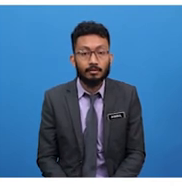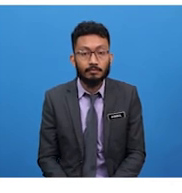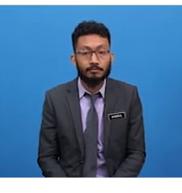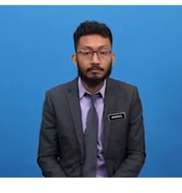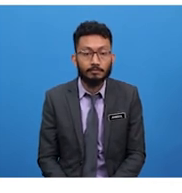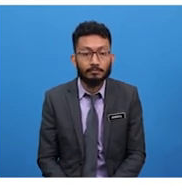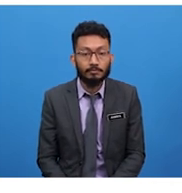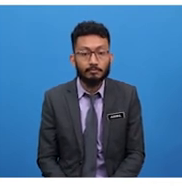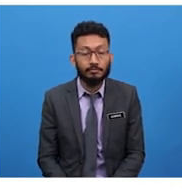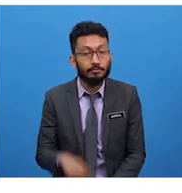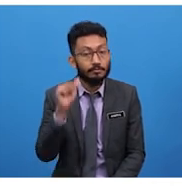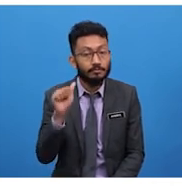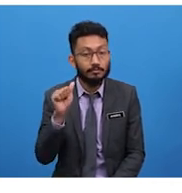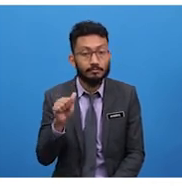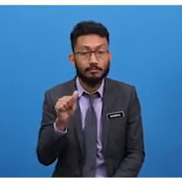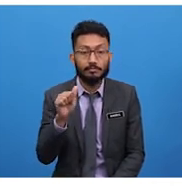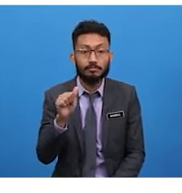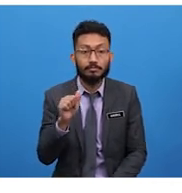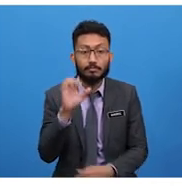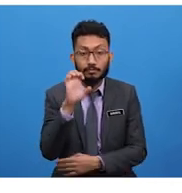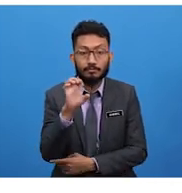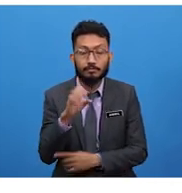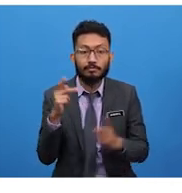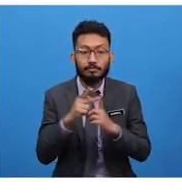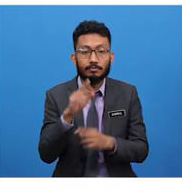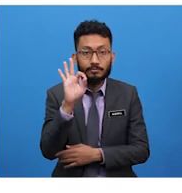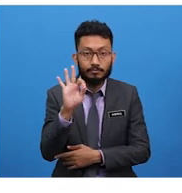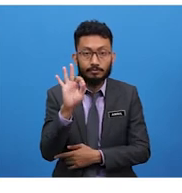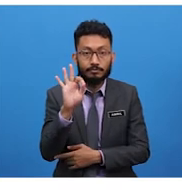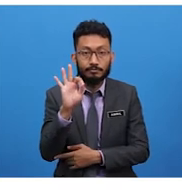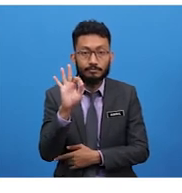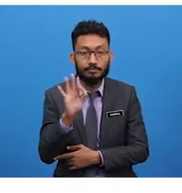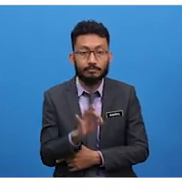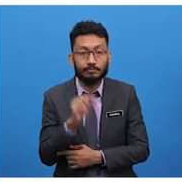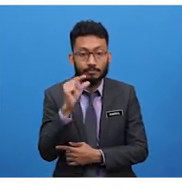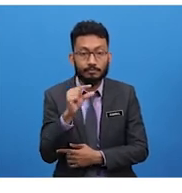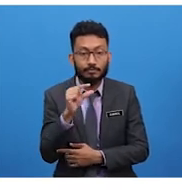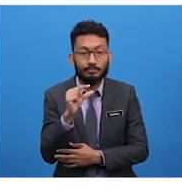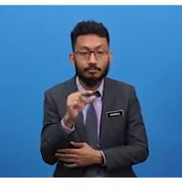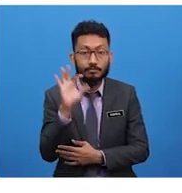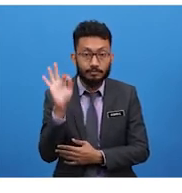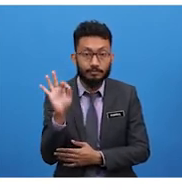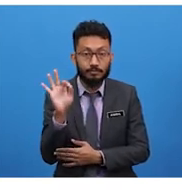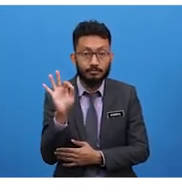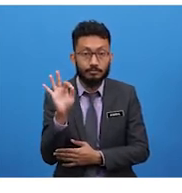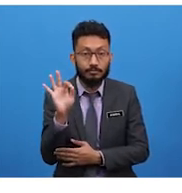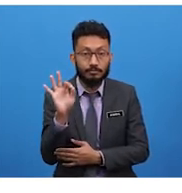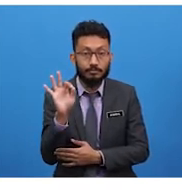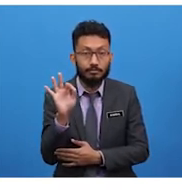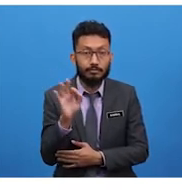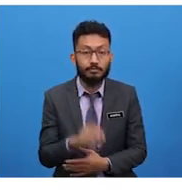Tandakan titik E ke titik F dan titik G ke titik H dengan ukuran pinggang ke pinggul.